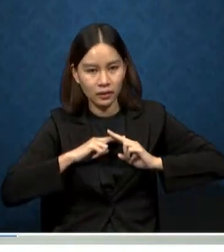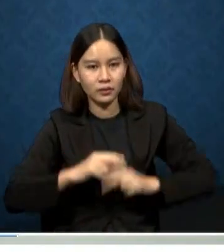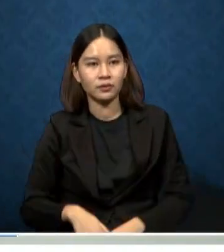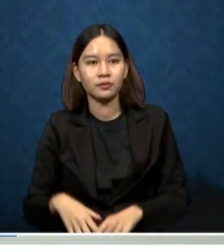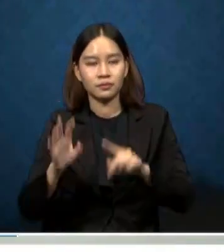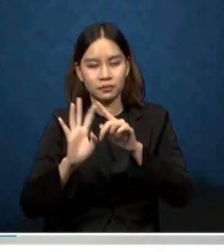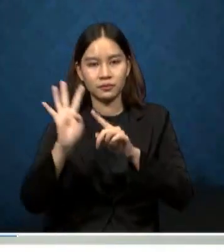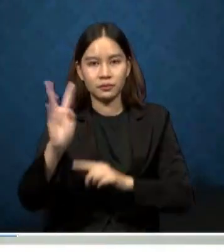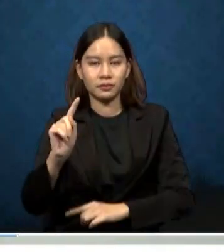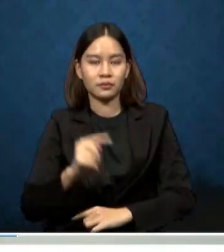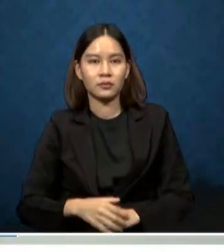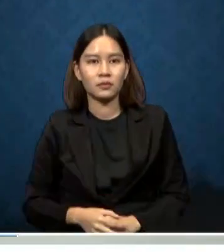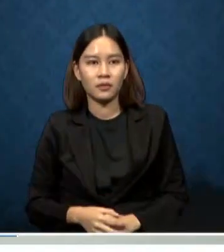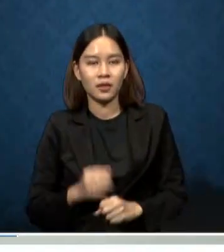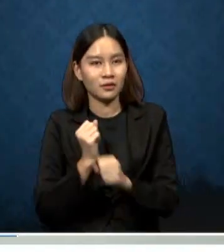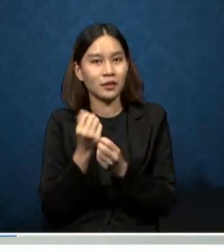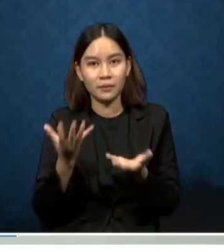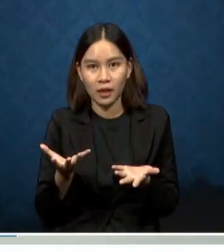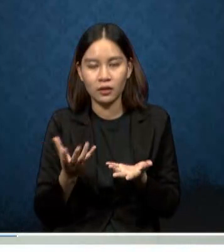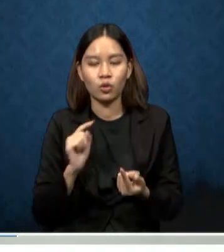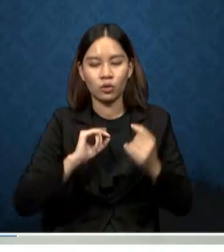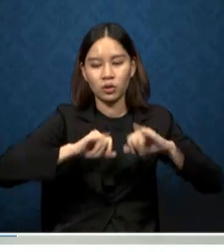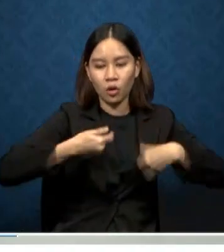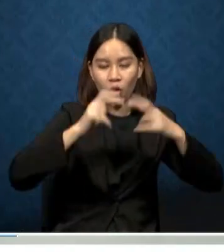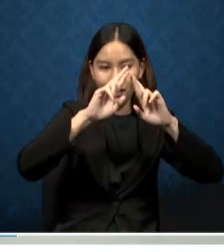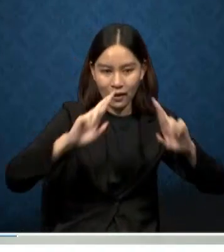ประการที่ 4 ก็คือทำอยางไรทผประกอบการ